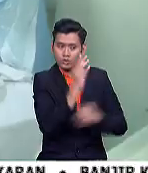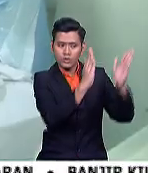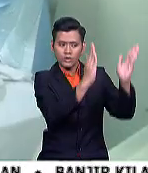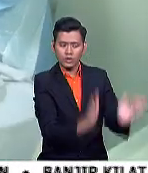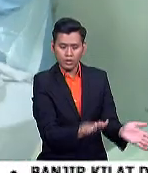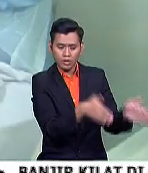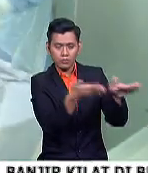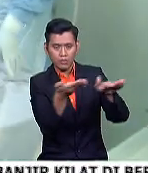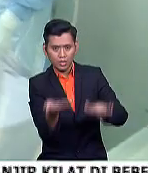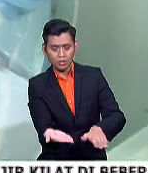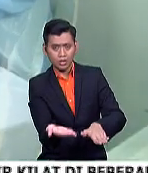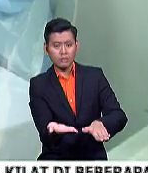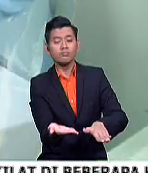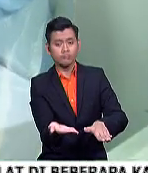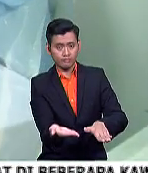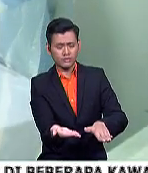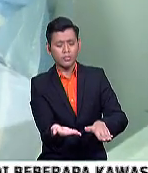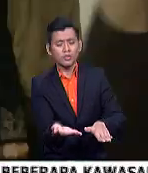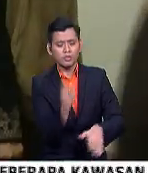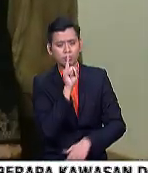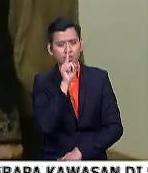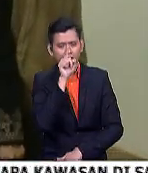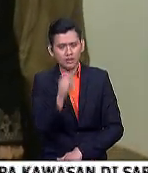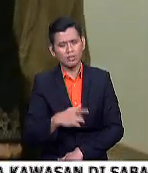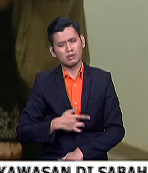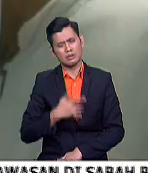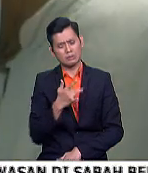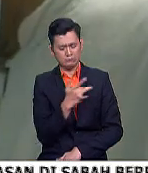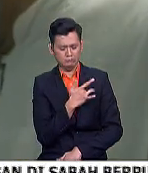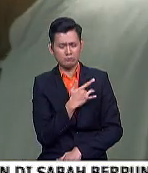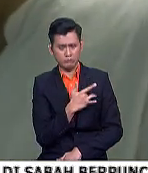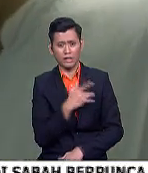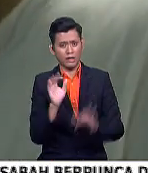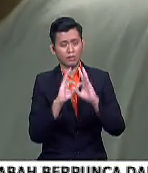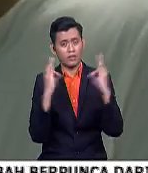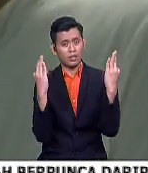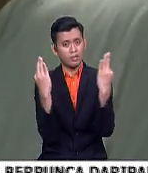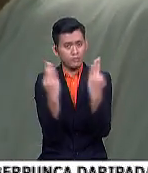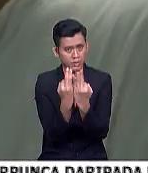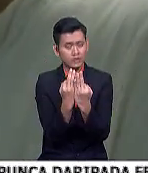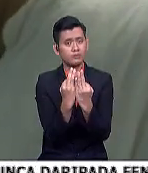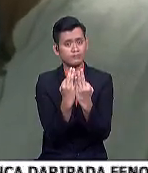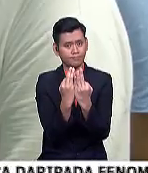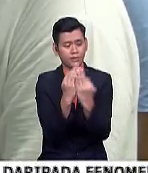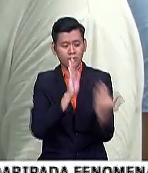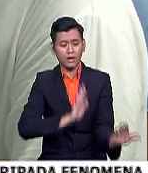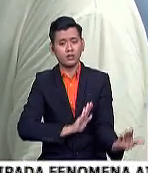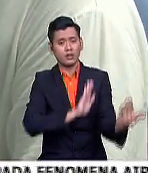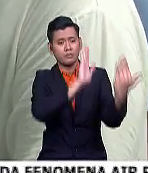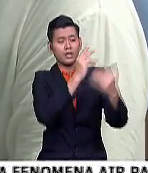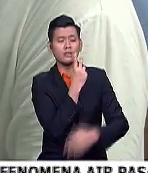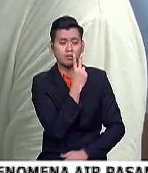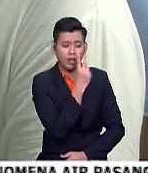Kehilangan akibat COVID-19 sememangnya memerikan bagi keluarga untuk menghadapinya. Saya